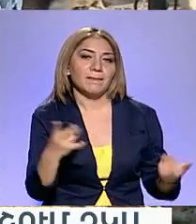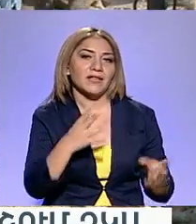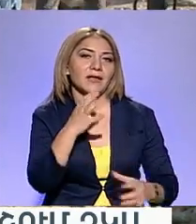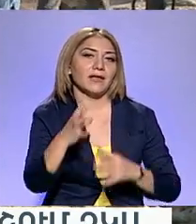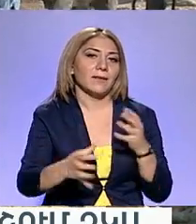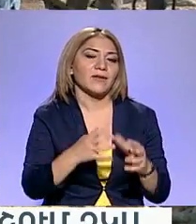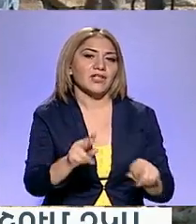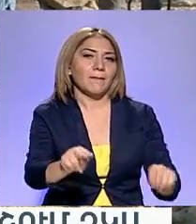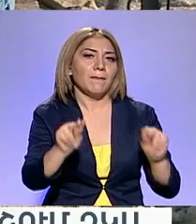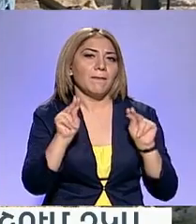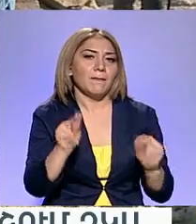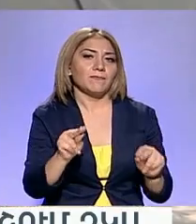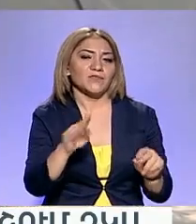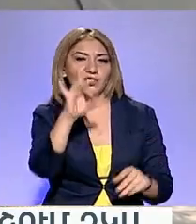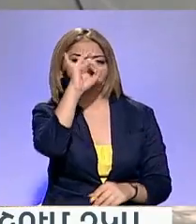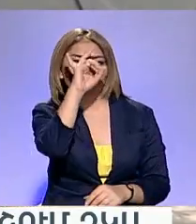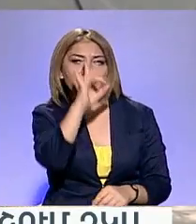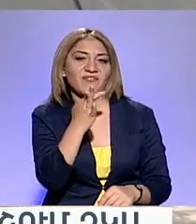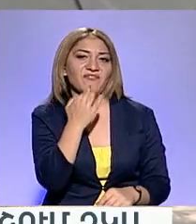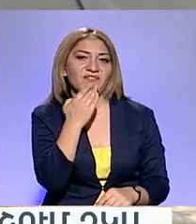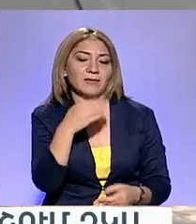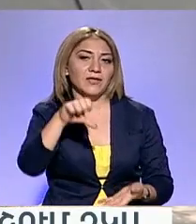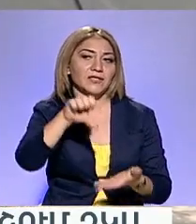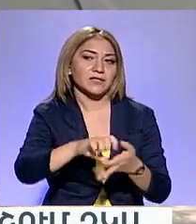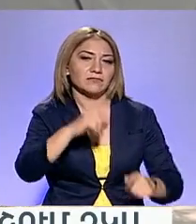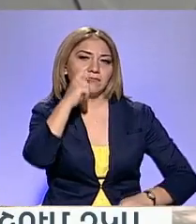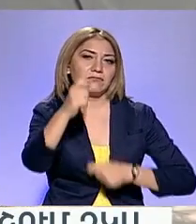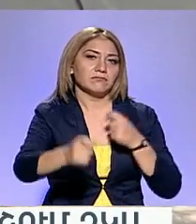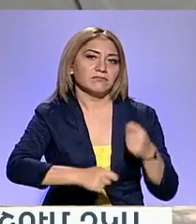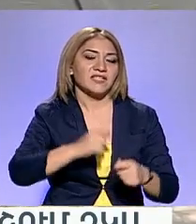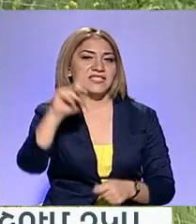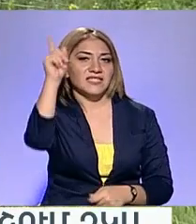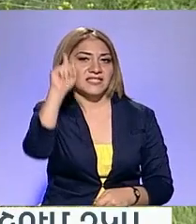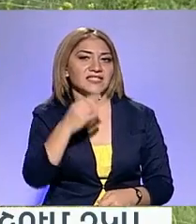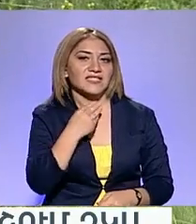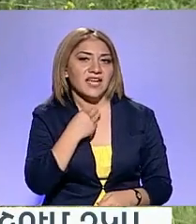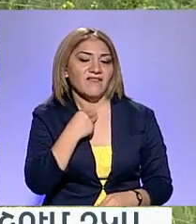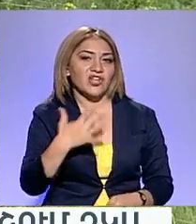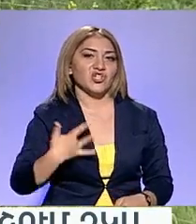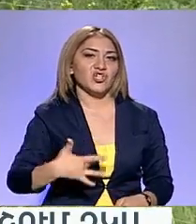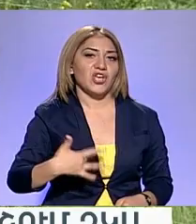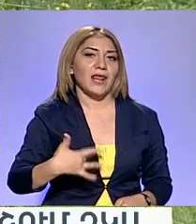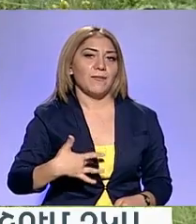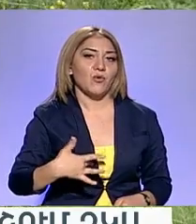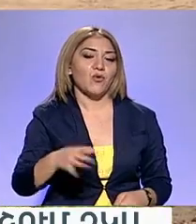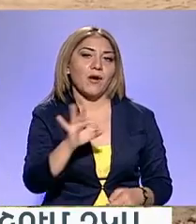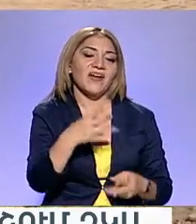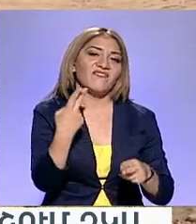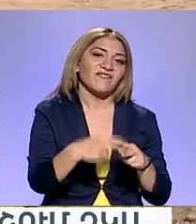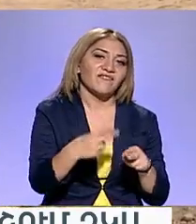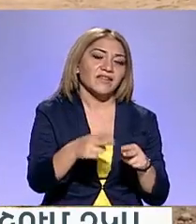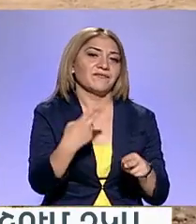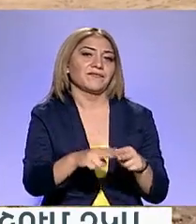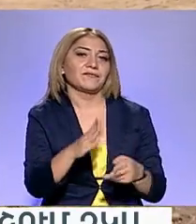միջազգային անառարկելի հեղինակությամբ կազմակերպություն, որը գնահատի հանքը Սևանի ու Ջերմուկի ջրային ավազանի համար վտանգավոր է, իր